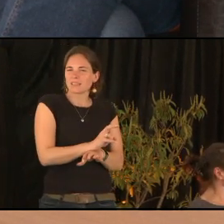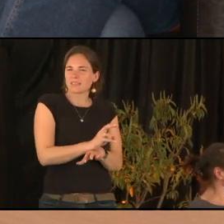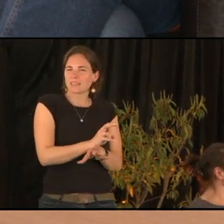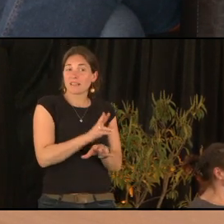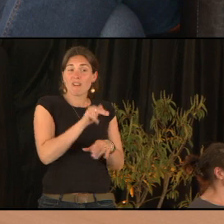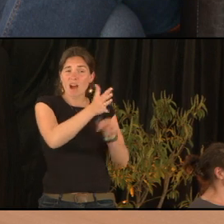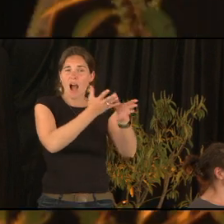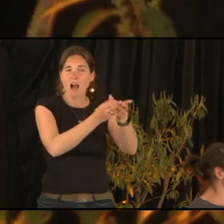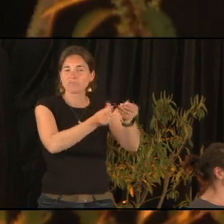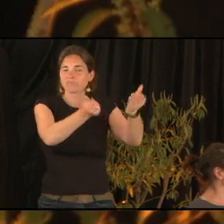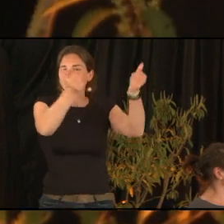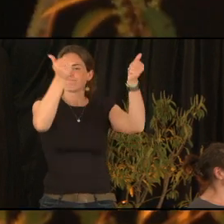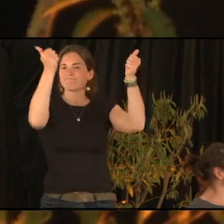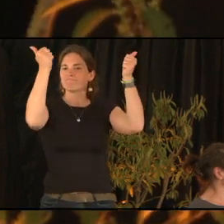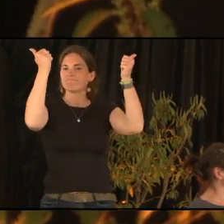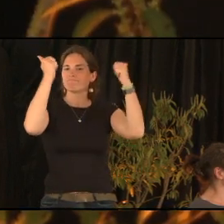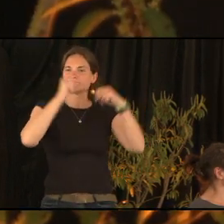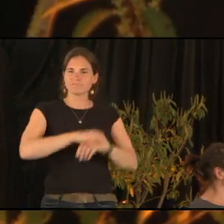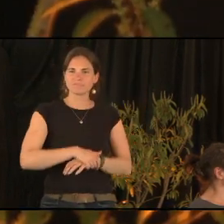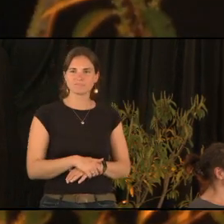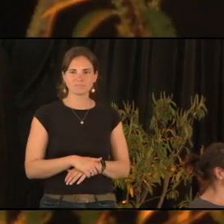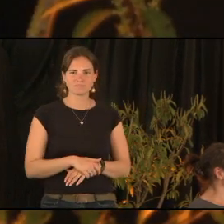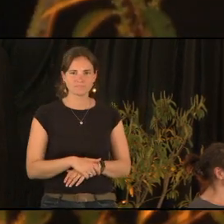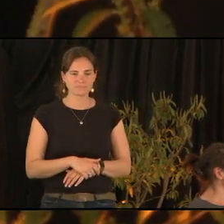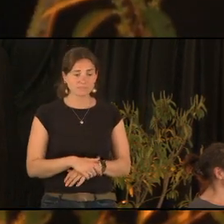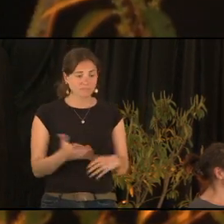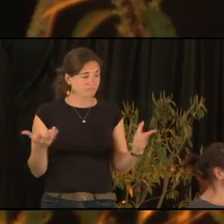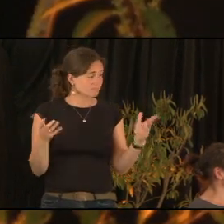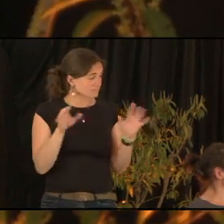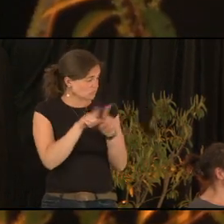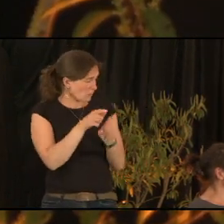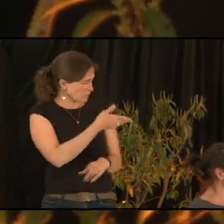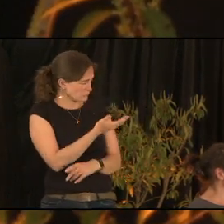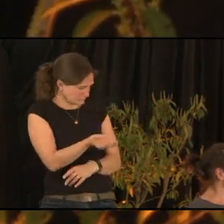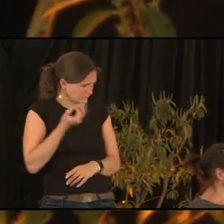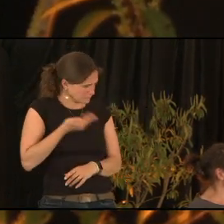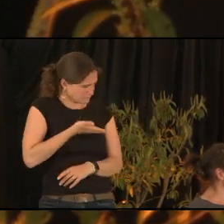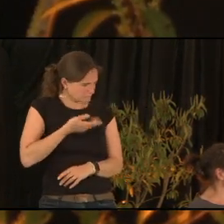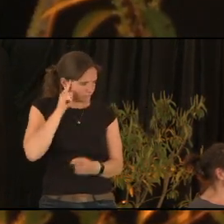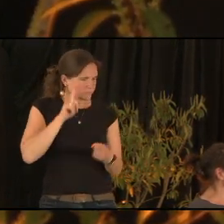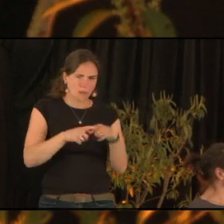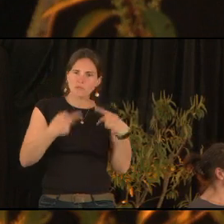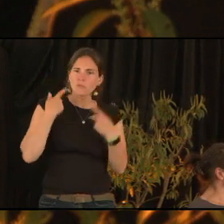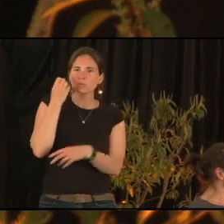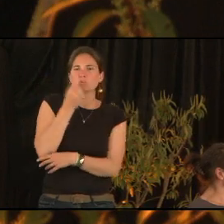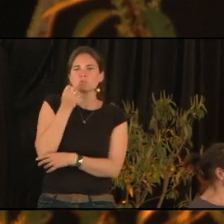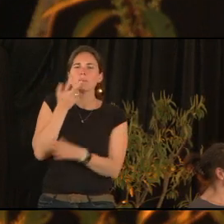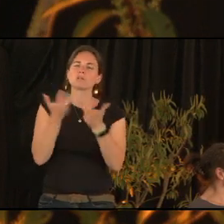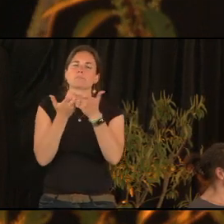quand j'entends mes grands-mères, je me dis, elles vont mourir, en fait, et puis tout ça va disparaître.